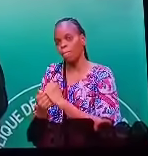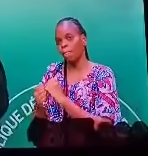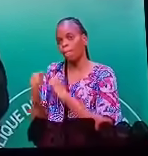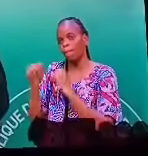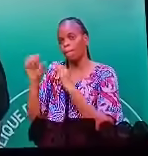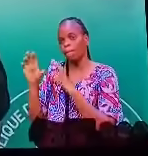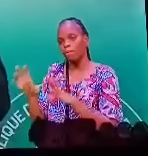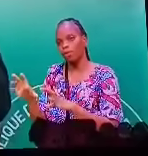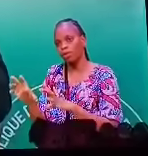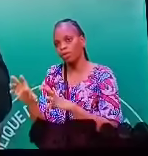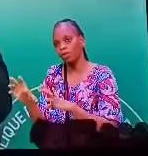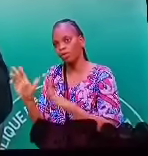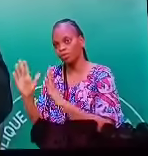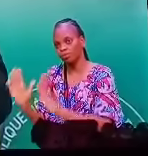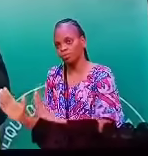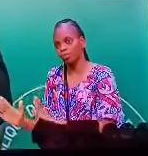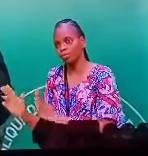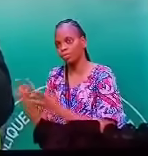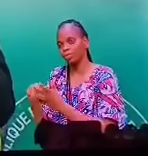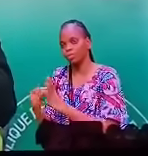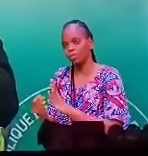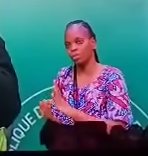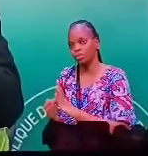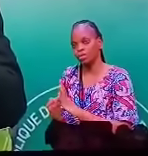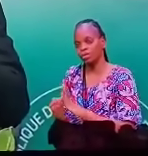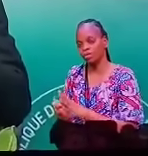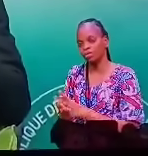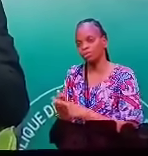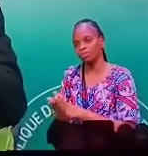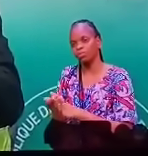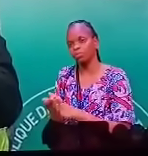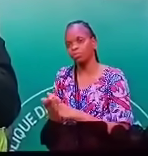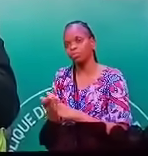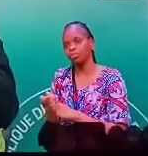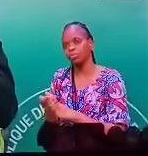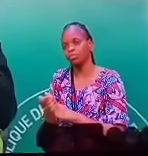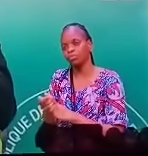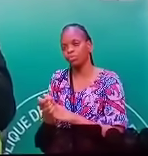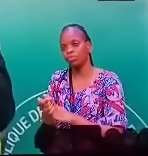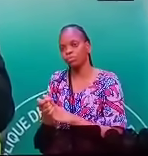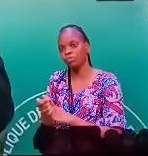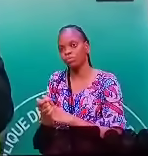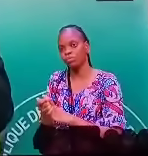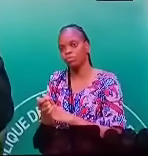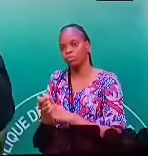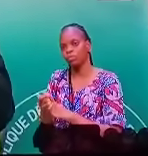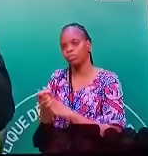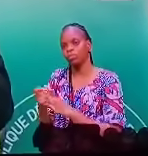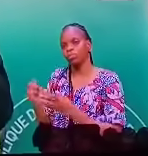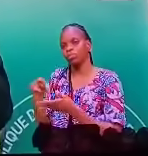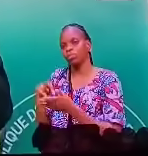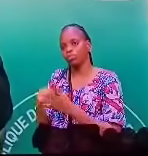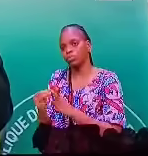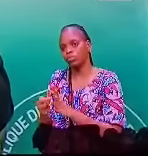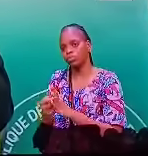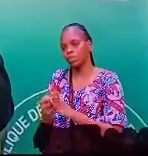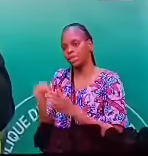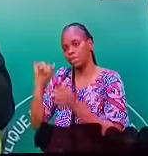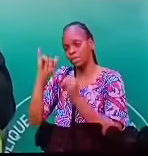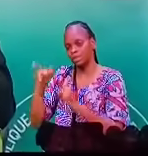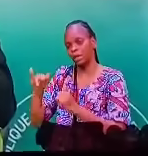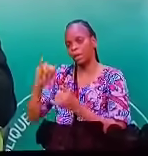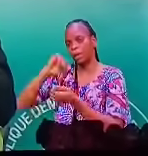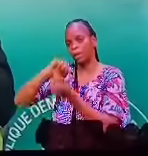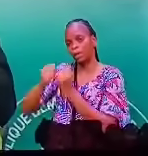que vous ne voulez pas récupérer chez vous et que vous taxez un peu à l'aveugle de forces génocidaires 29 ans après les